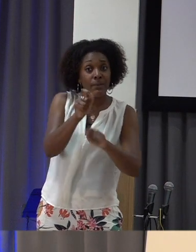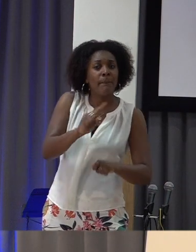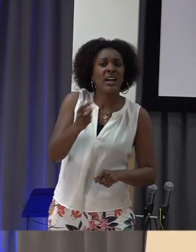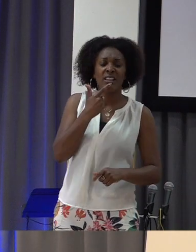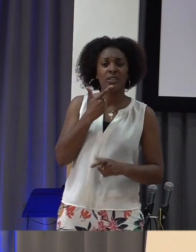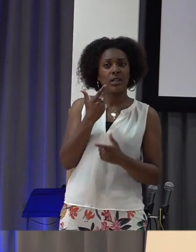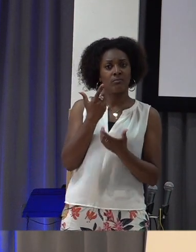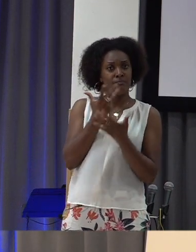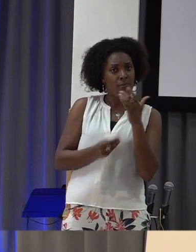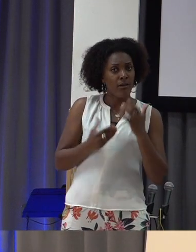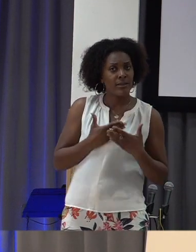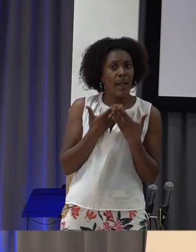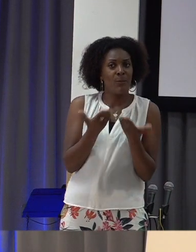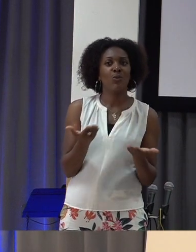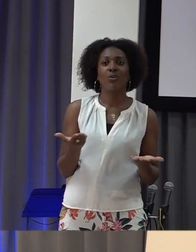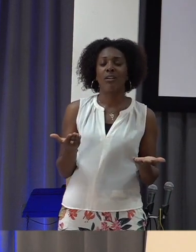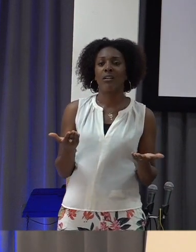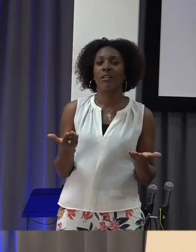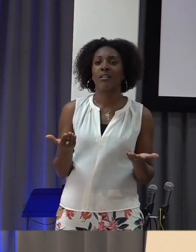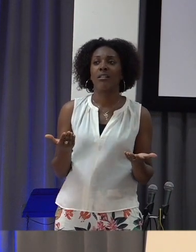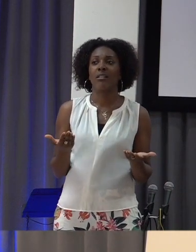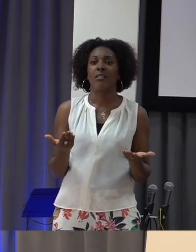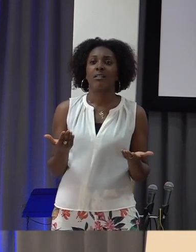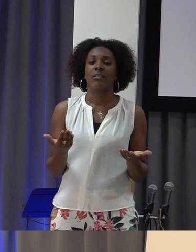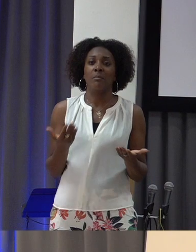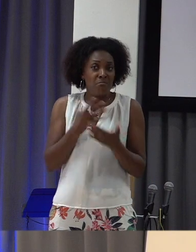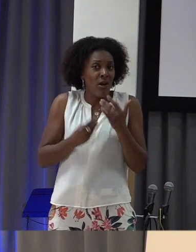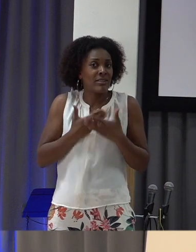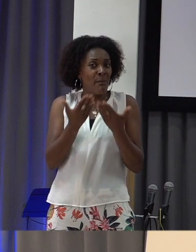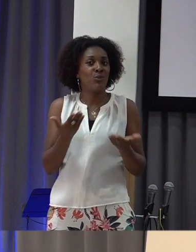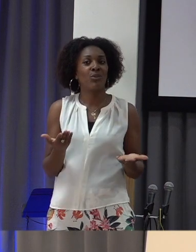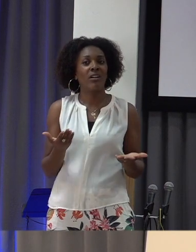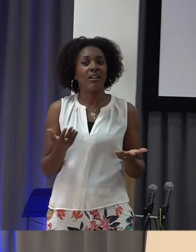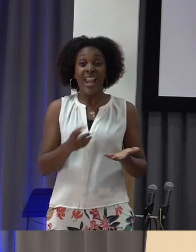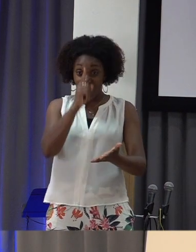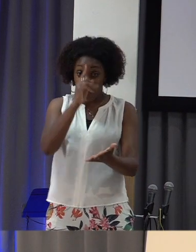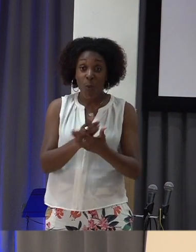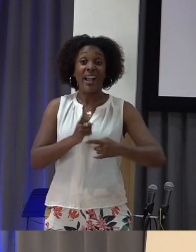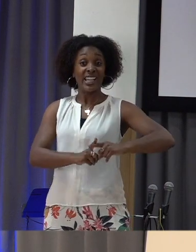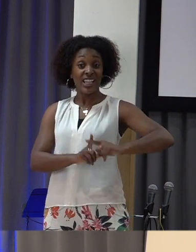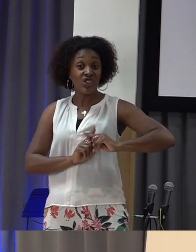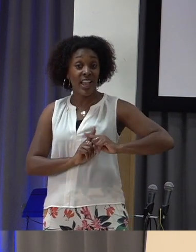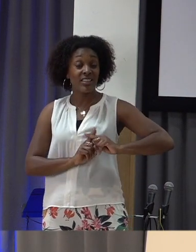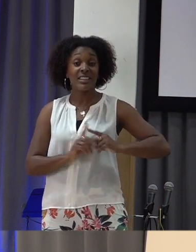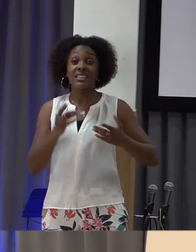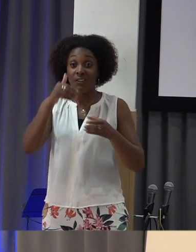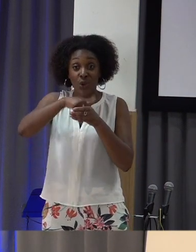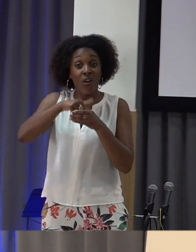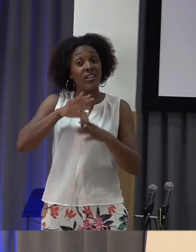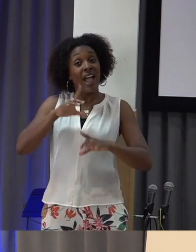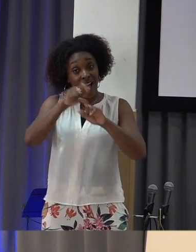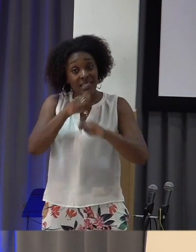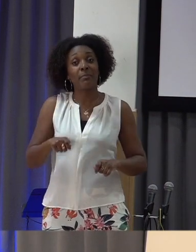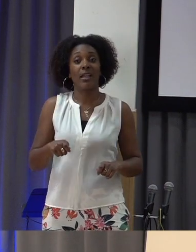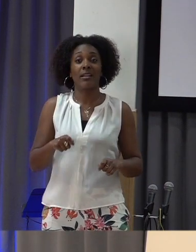Je ne veux pas dire le mot religion. La foi chrétienne repose sur l'amour de